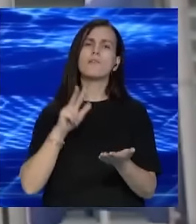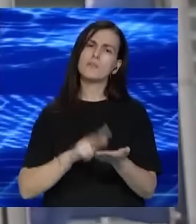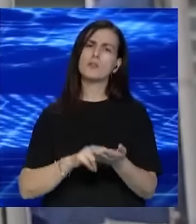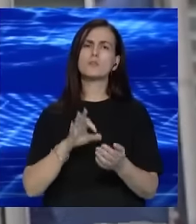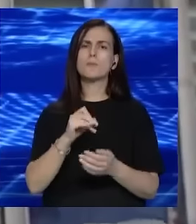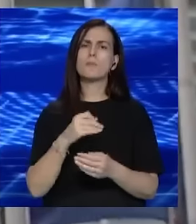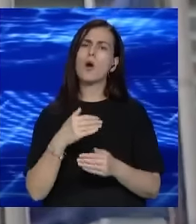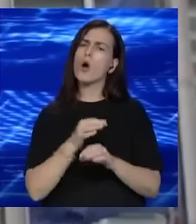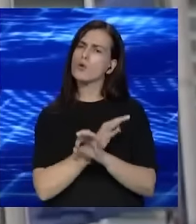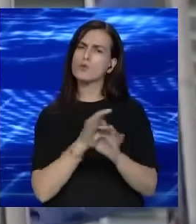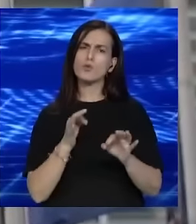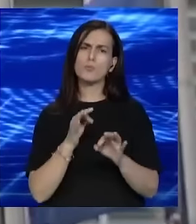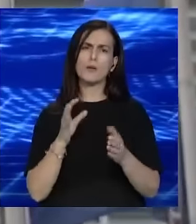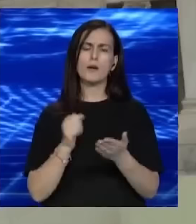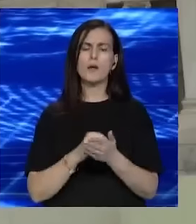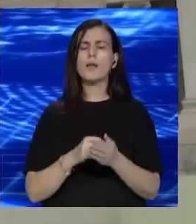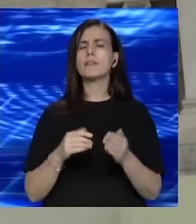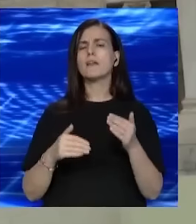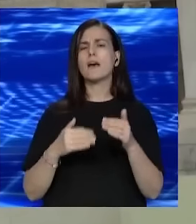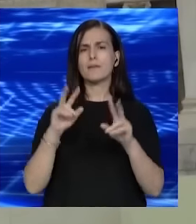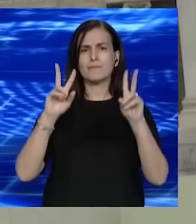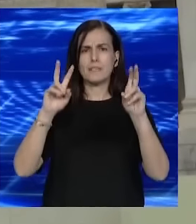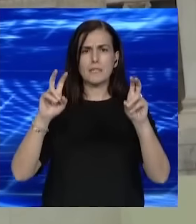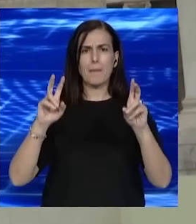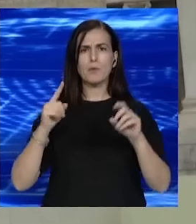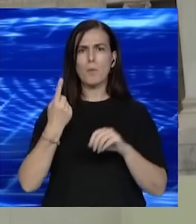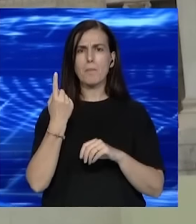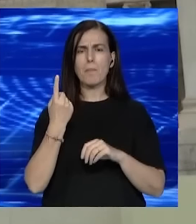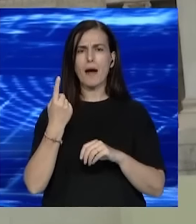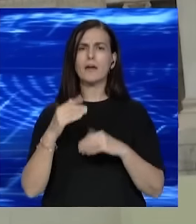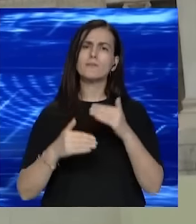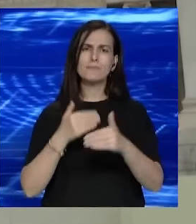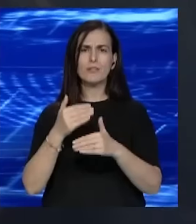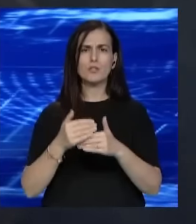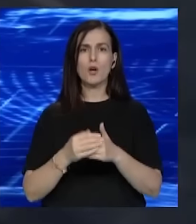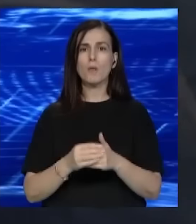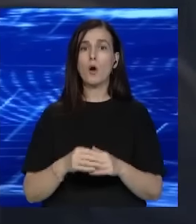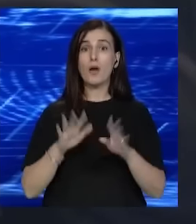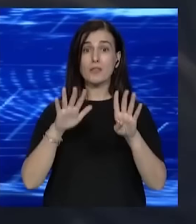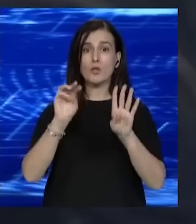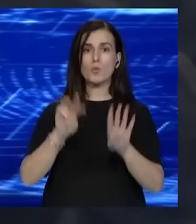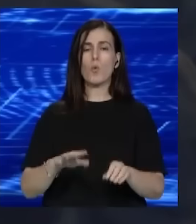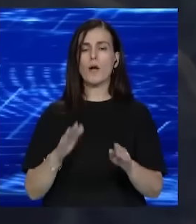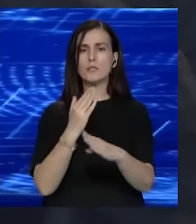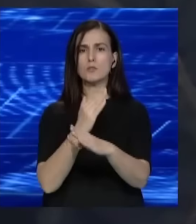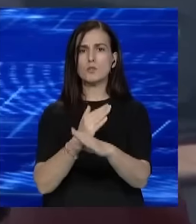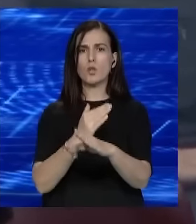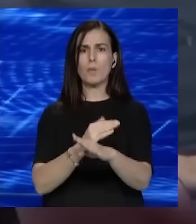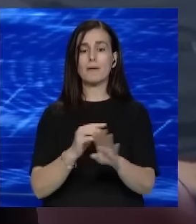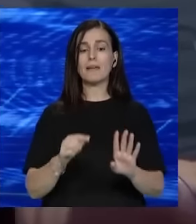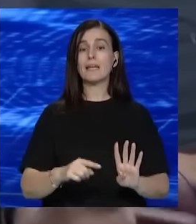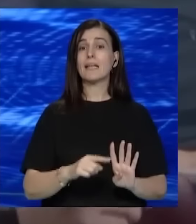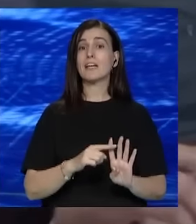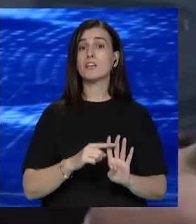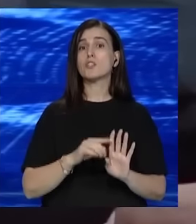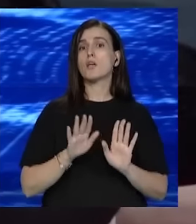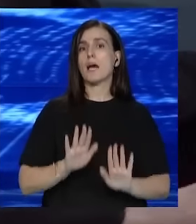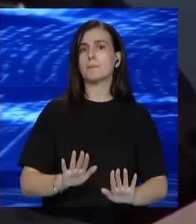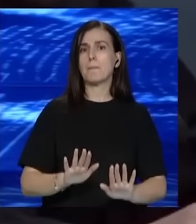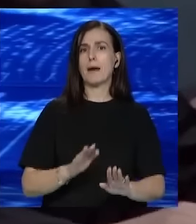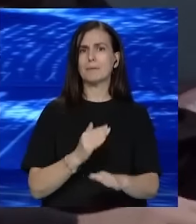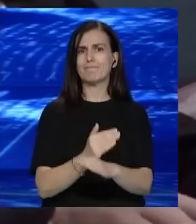rekomandoi nisjen e negocimit për kapitujt e parë, por për 9 muaj vendi ynë u pengua nga Greqia. Kjo e fundit vuri sikush lirimi nga burgu